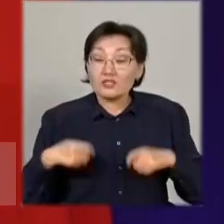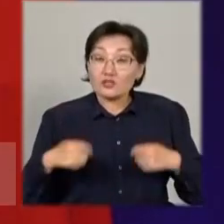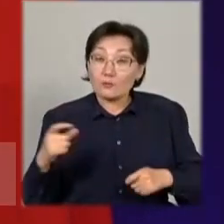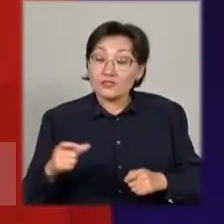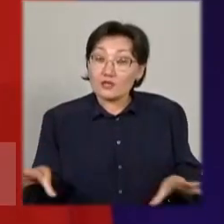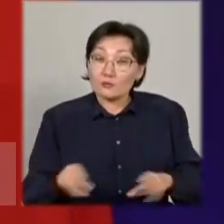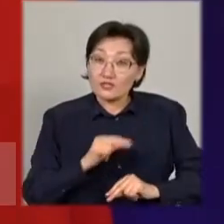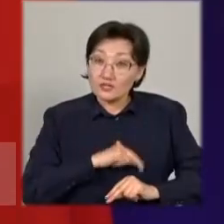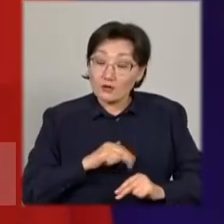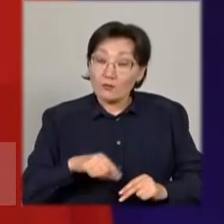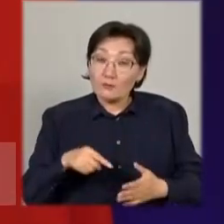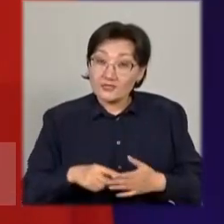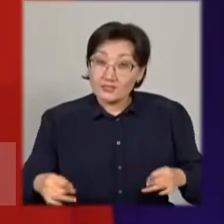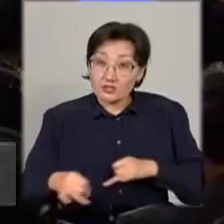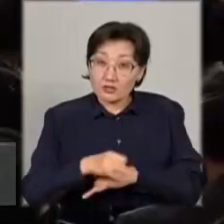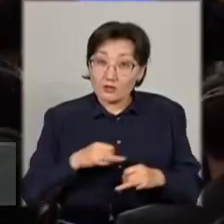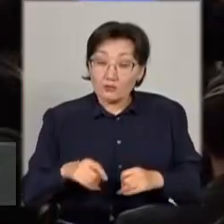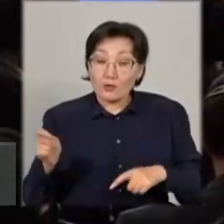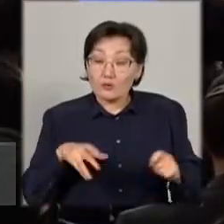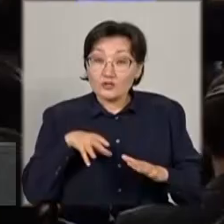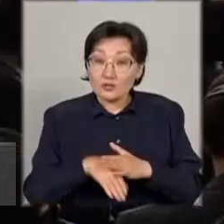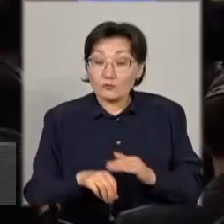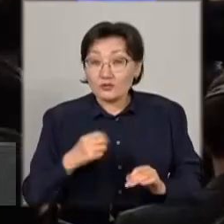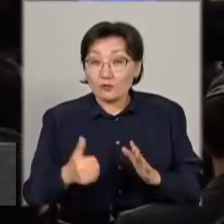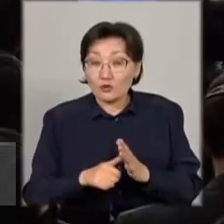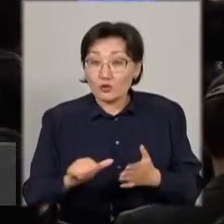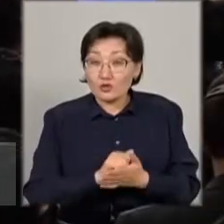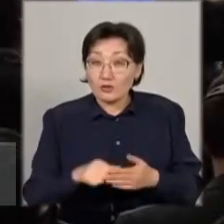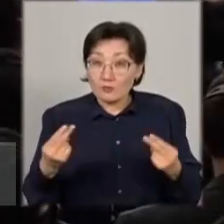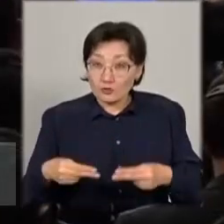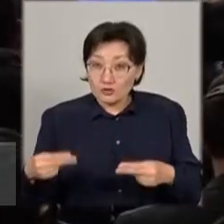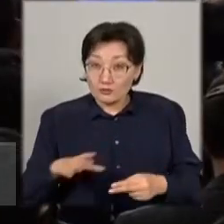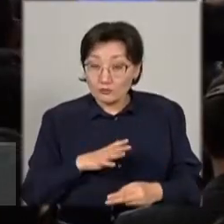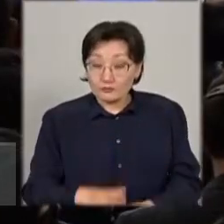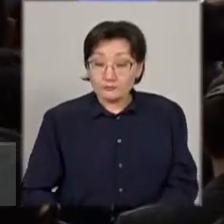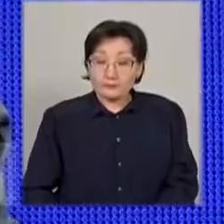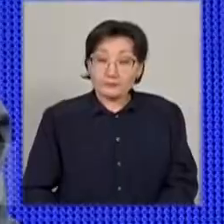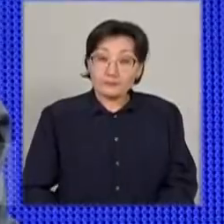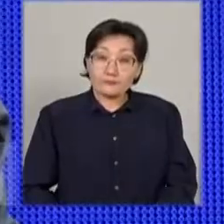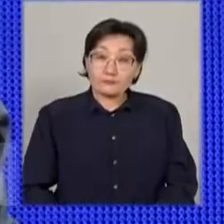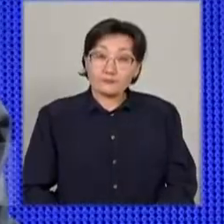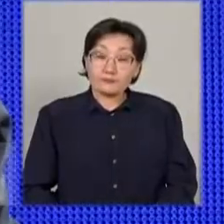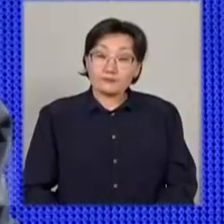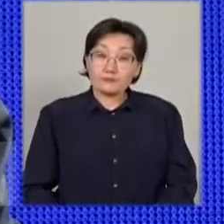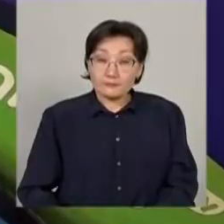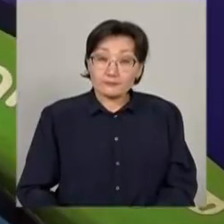ел арасындағы сауда экономикалық ынтымақтастық мәселесі сөз болды. Форум аясында 16 құжатқа қол